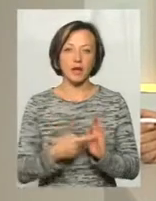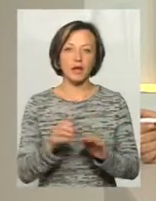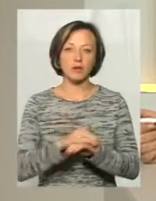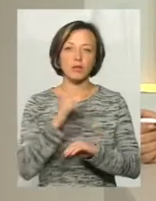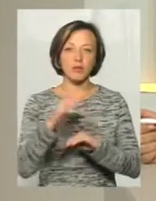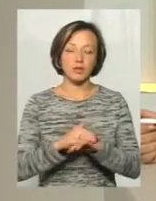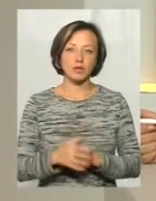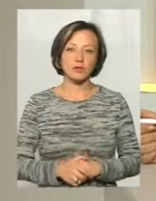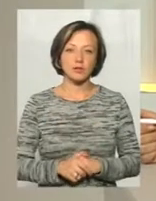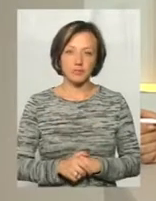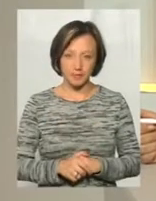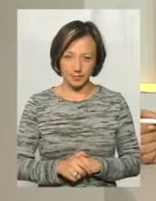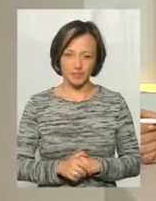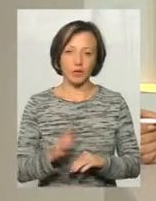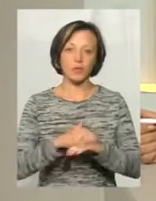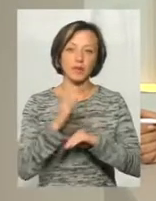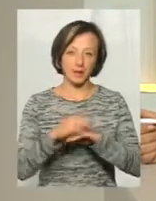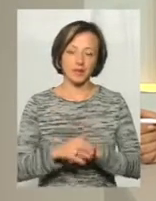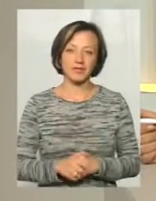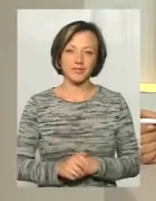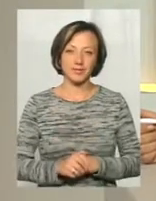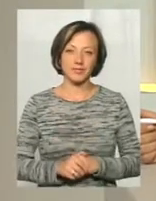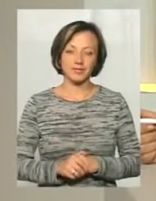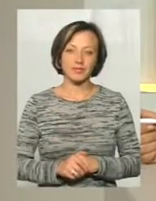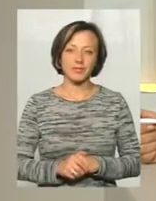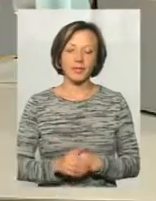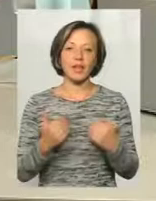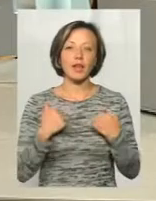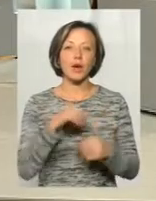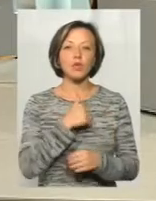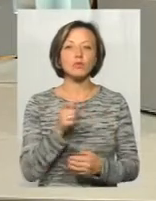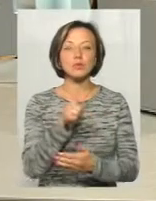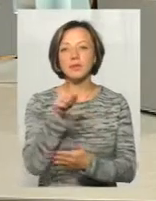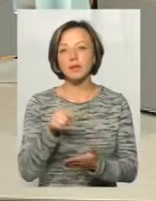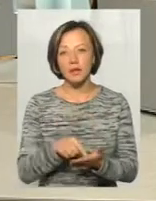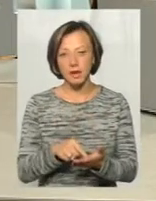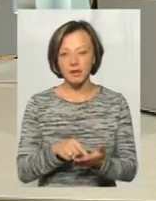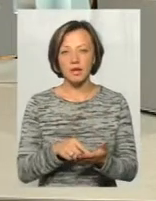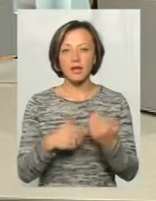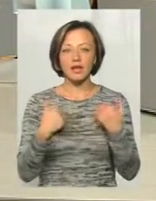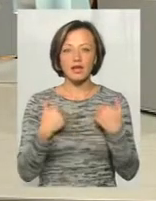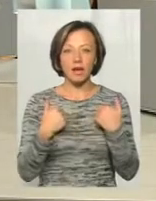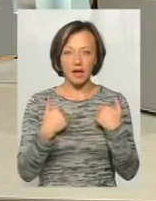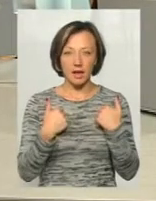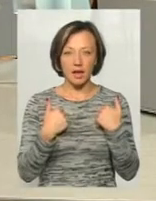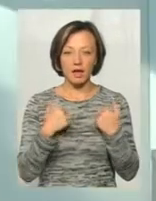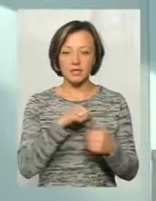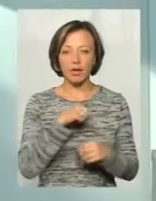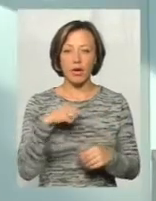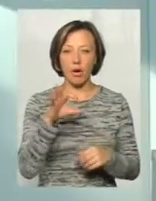вечір. Добрий день. Добрий день. Добрий день. Я хочу запитати. Я сама